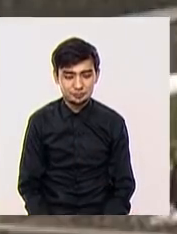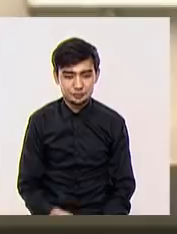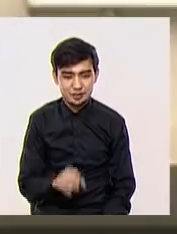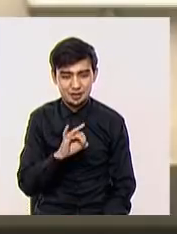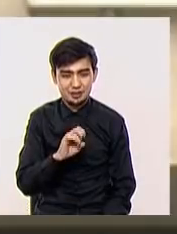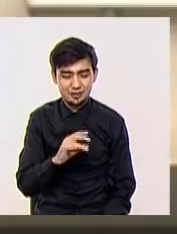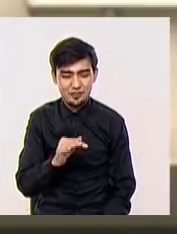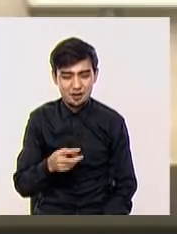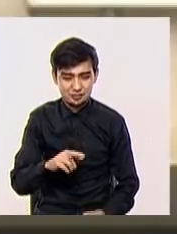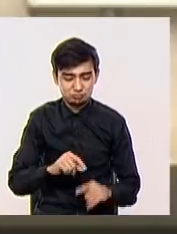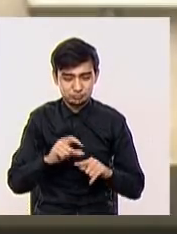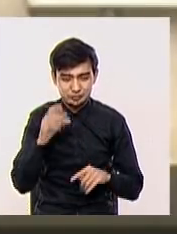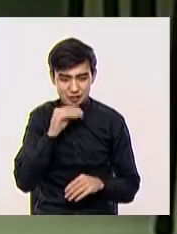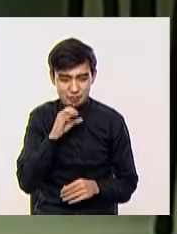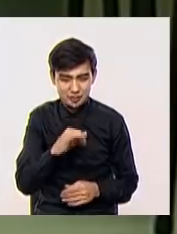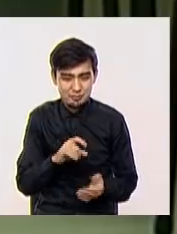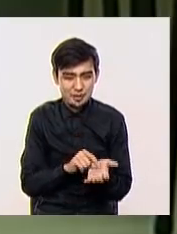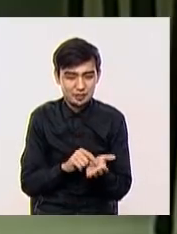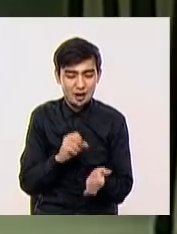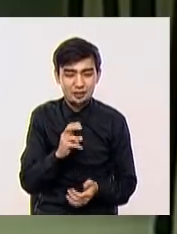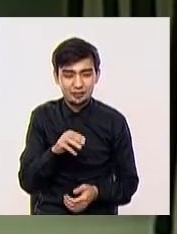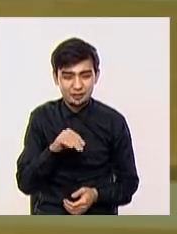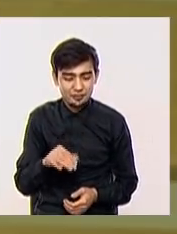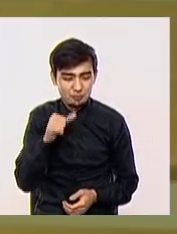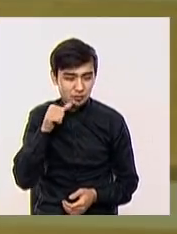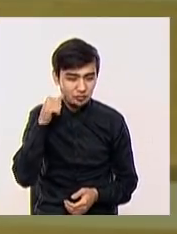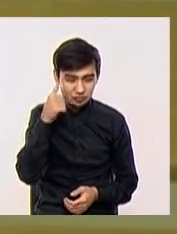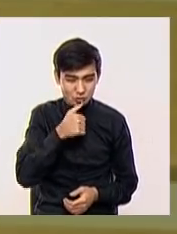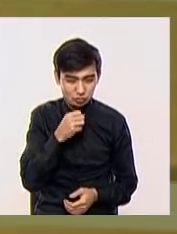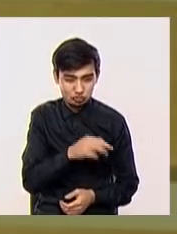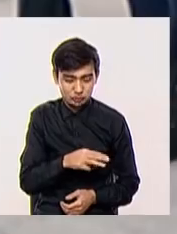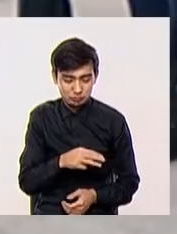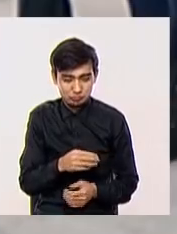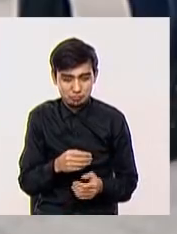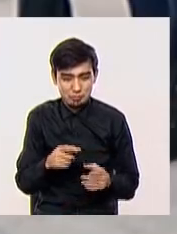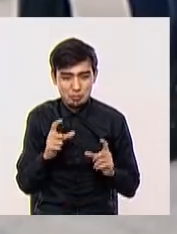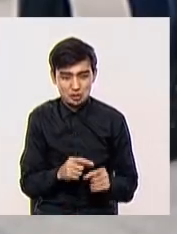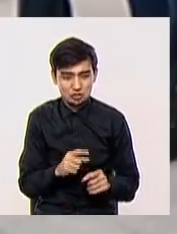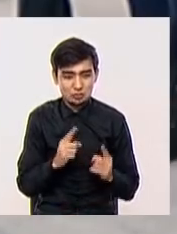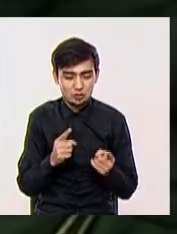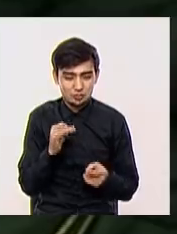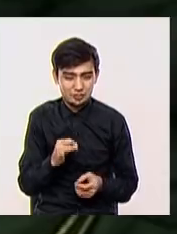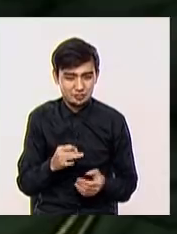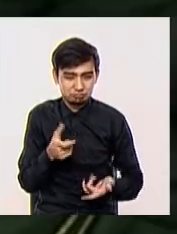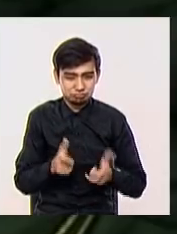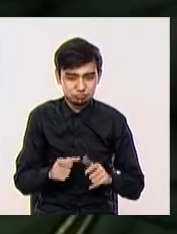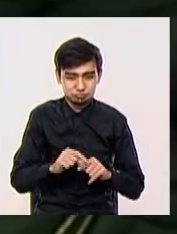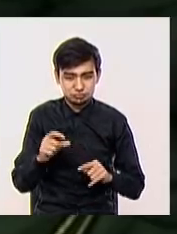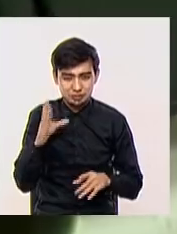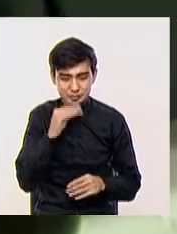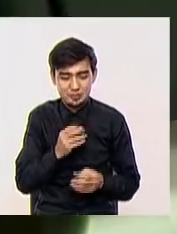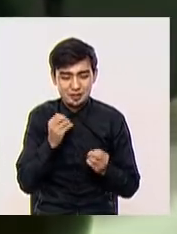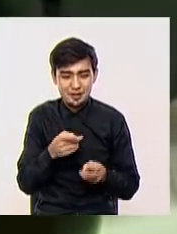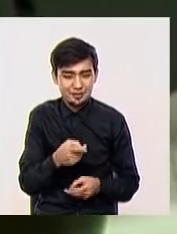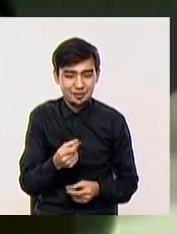Инфляция догоняет. Почему доходность пенсионных активов за прошлый год меньше, чем годом ранее? Каков реальный прирост и каковы шансы, что этих